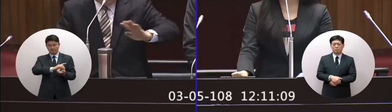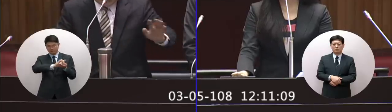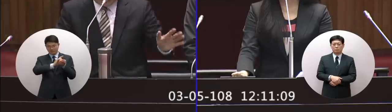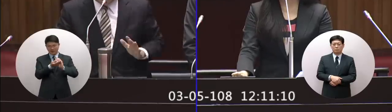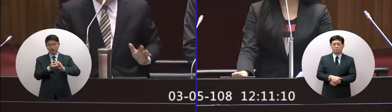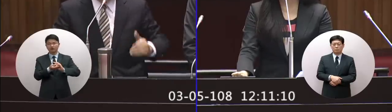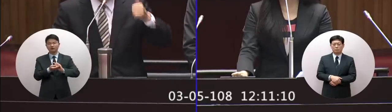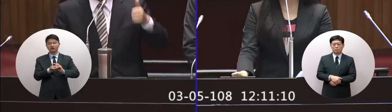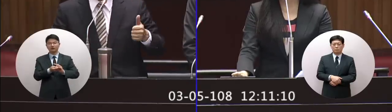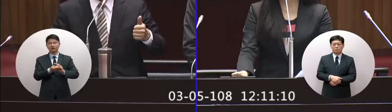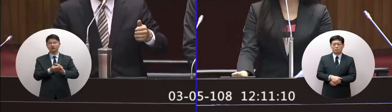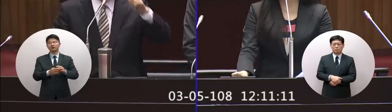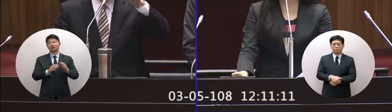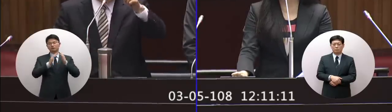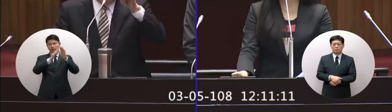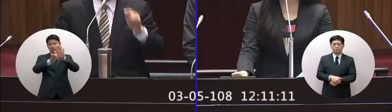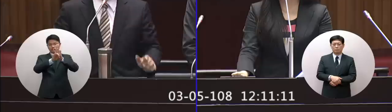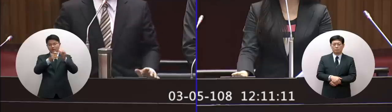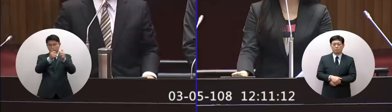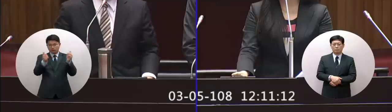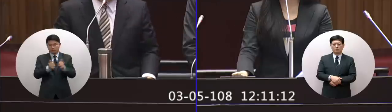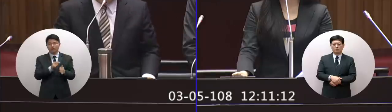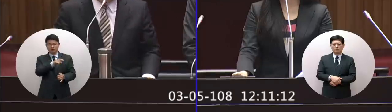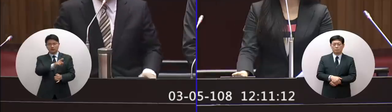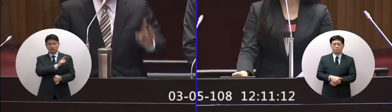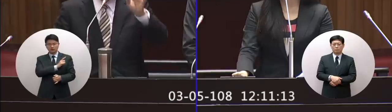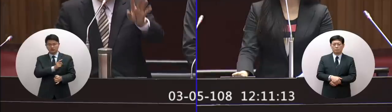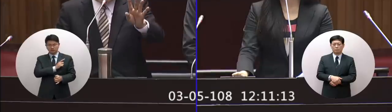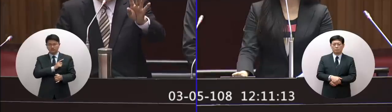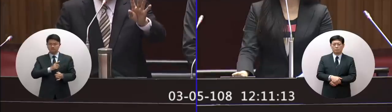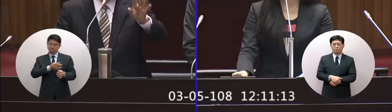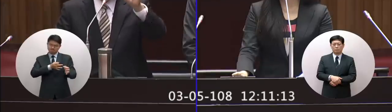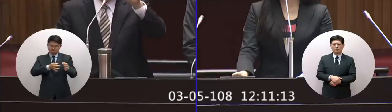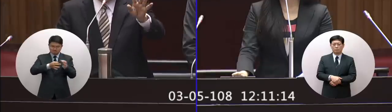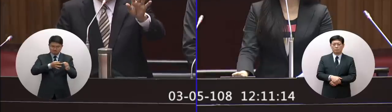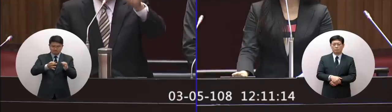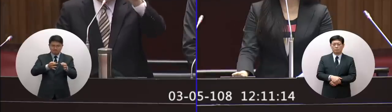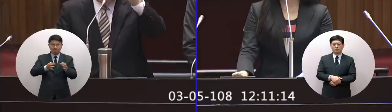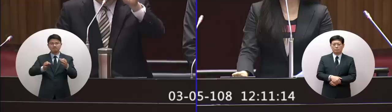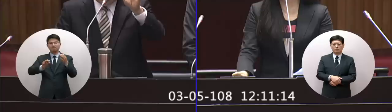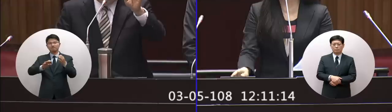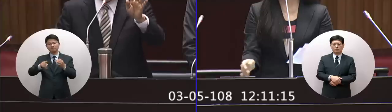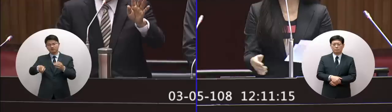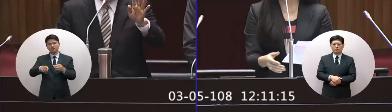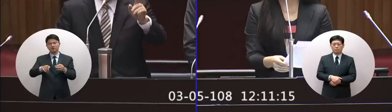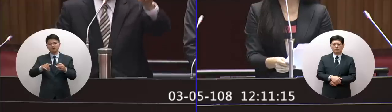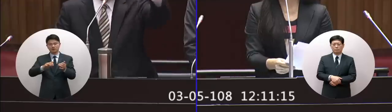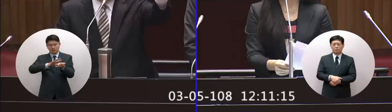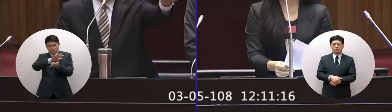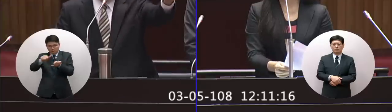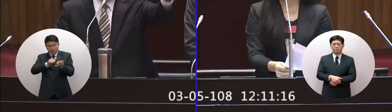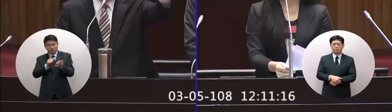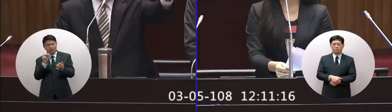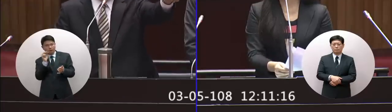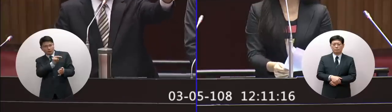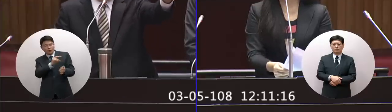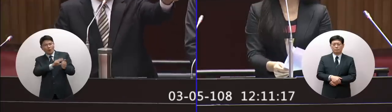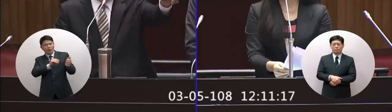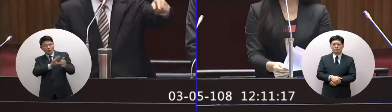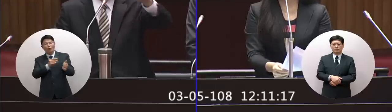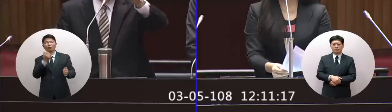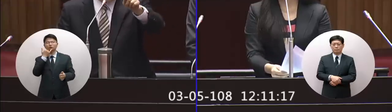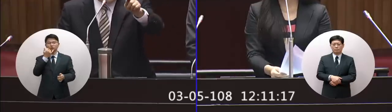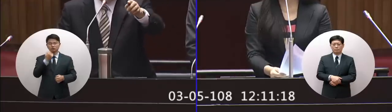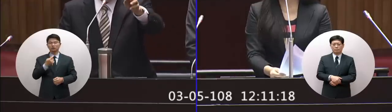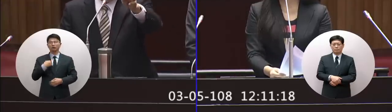落经营成功，作为全国典范，这个我觉得是最最重要，也是我答应